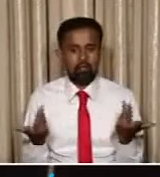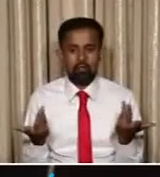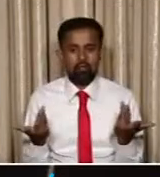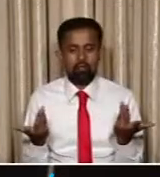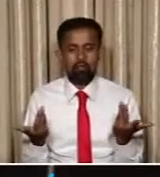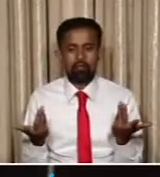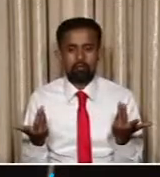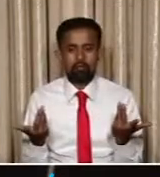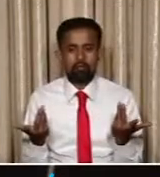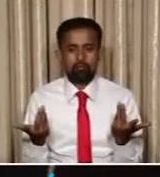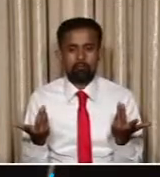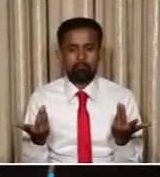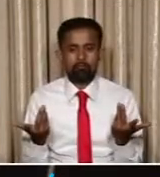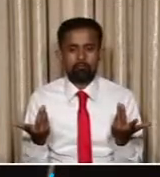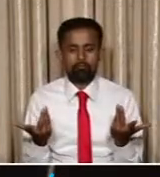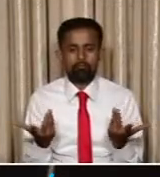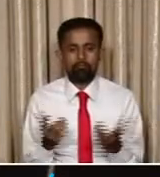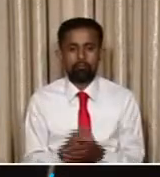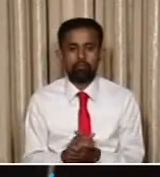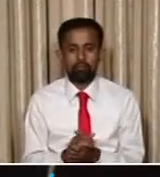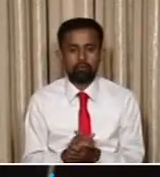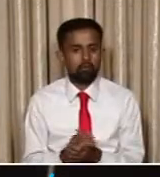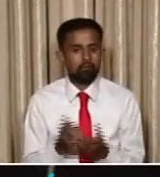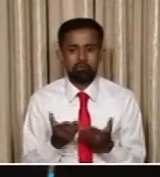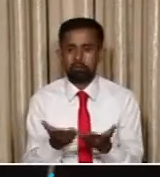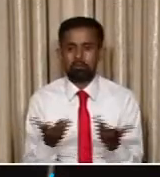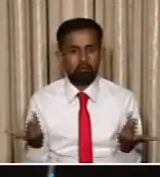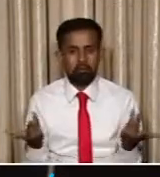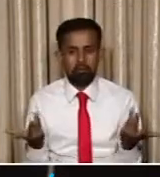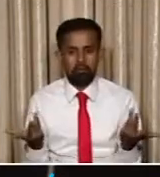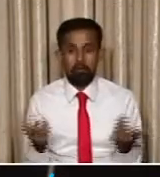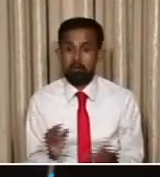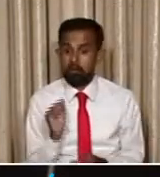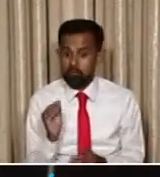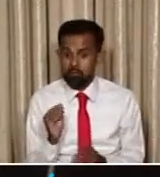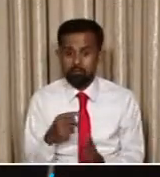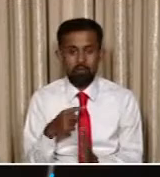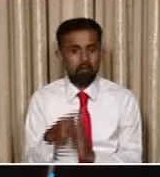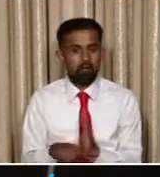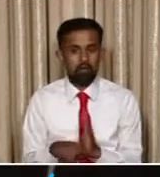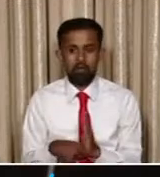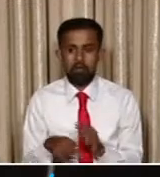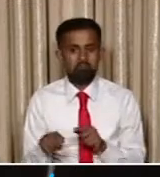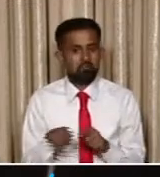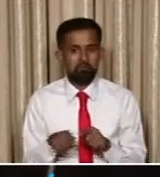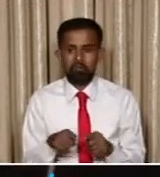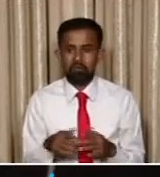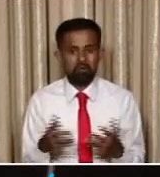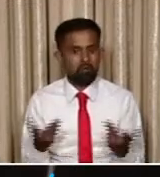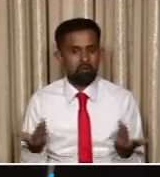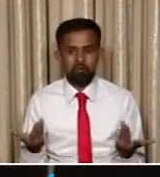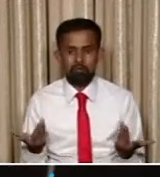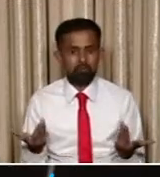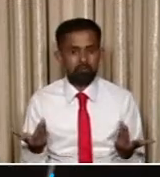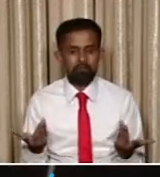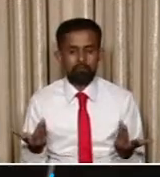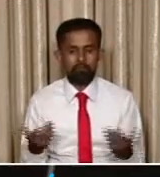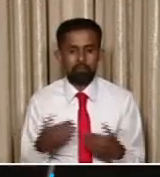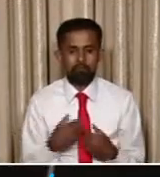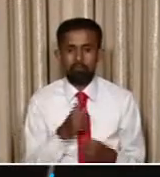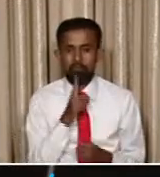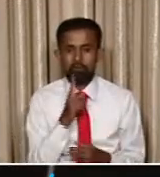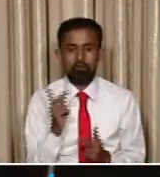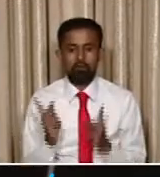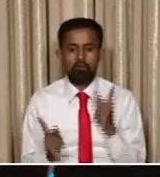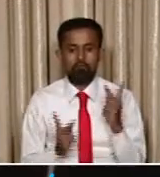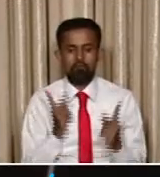වෙනුවෙන්. කවමදාවත්. ඒක වෙලා නැහැ. එහෙම වුණා නම් ලංකාවද මෙහෙ නැහැ. මෙහෙම නැහැ. ඉතින් මම කියන්නේ